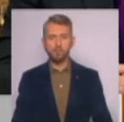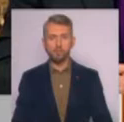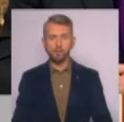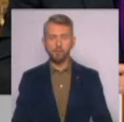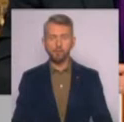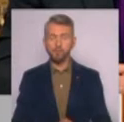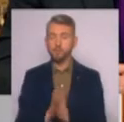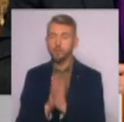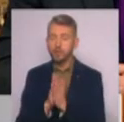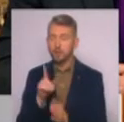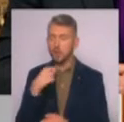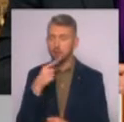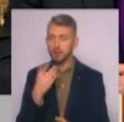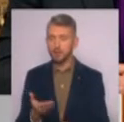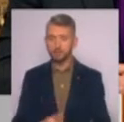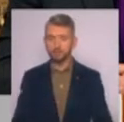Будь ласка, говоріть.